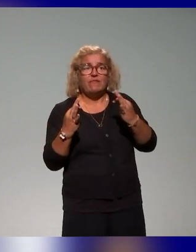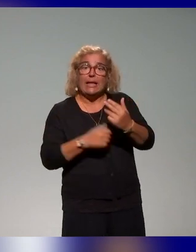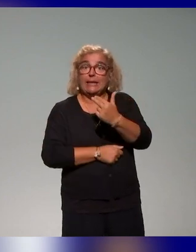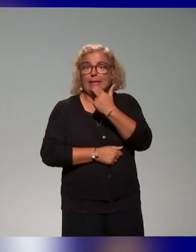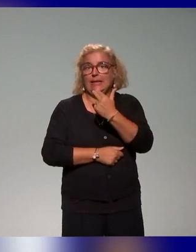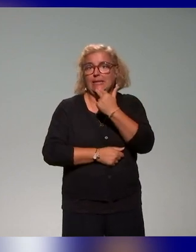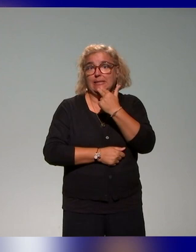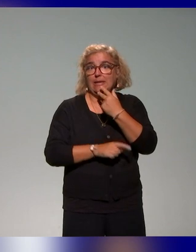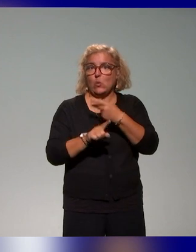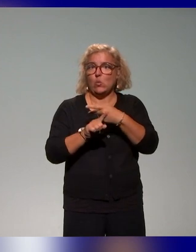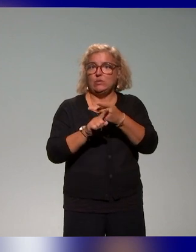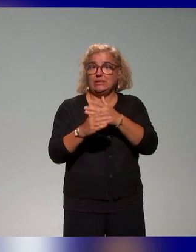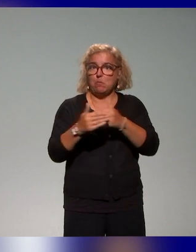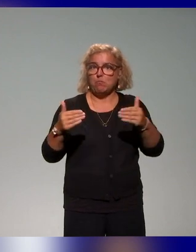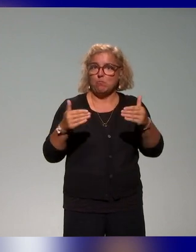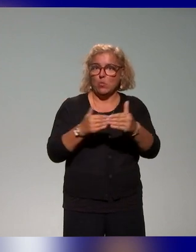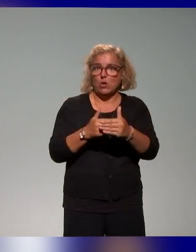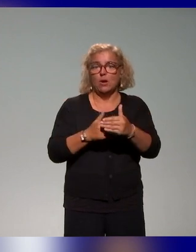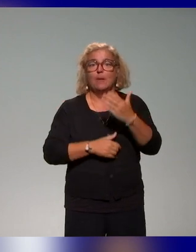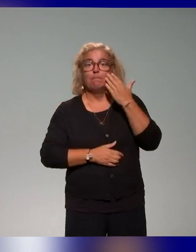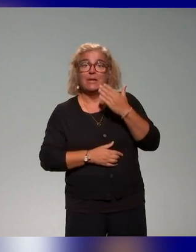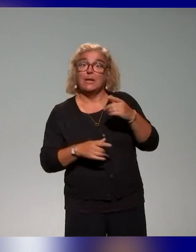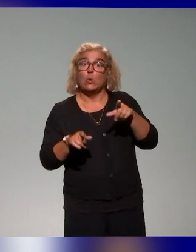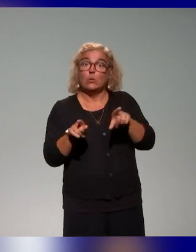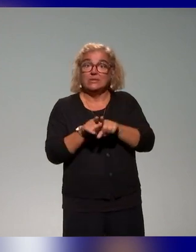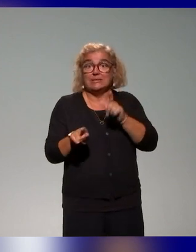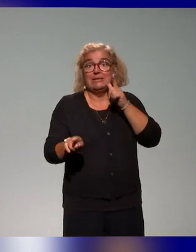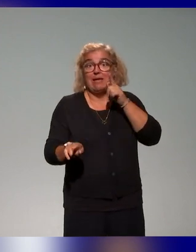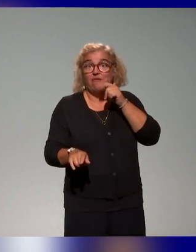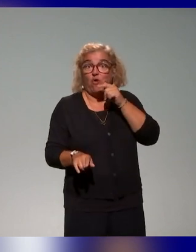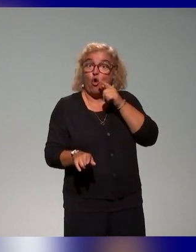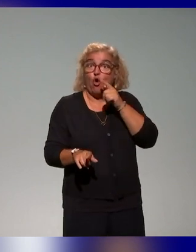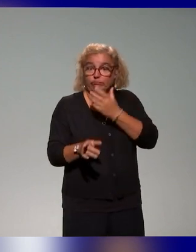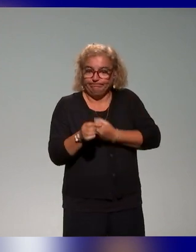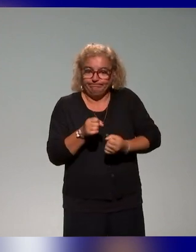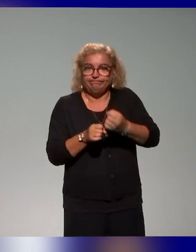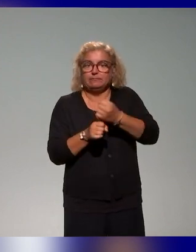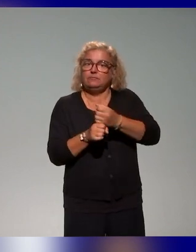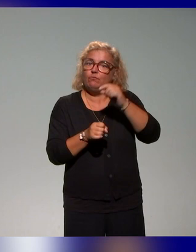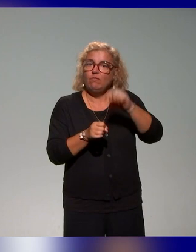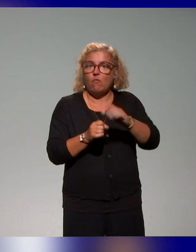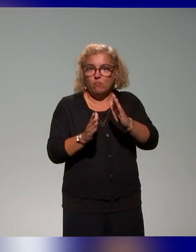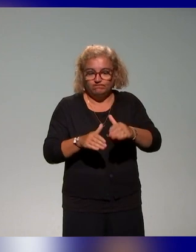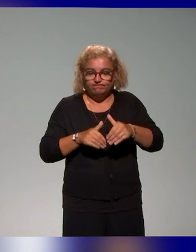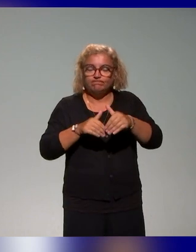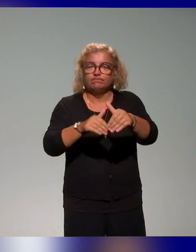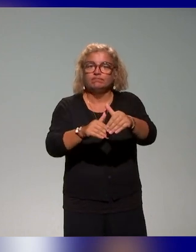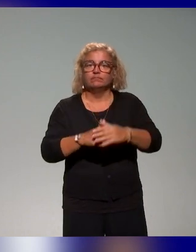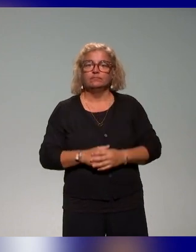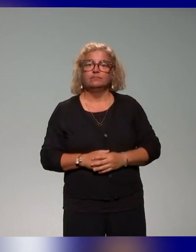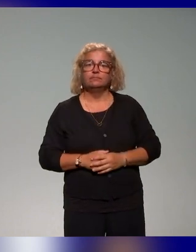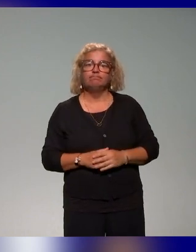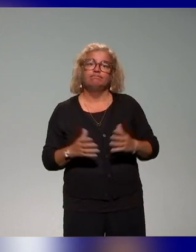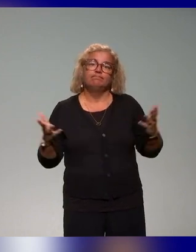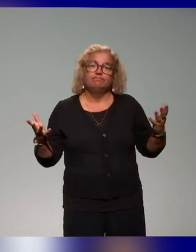natives de l'outil, mais aussi sur les efforts de conception qui sont à faire, c'est-à-dire qu'il n'y a pas de... et hélas, et je crois que je